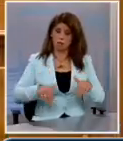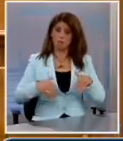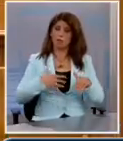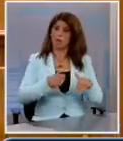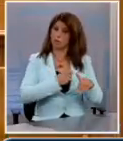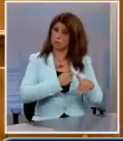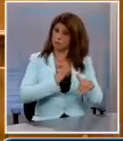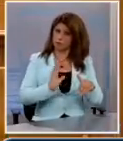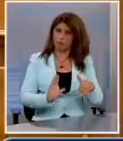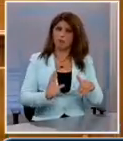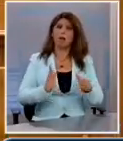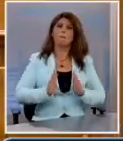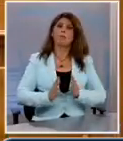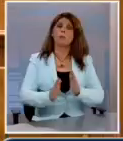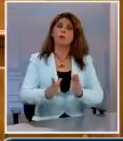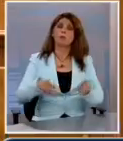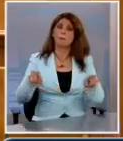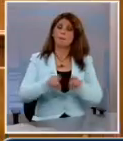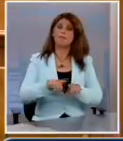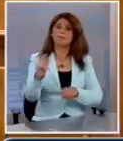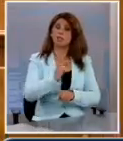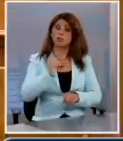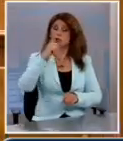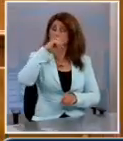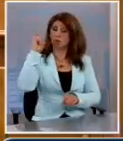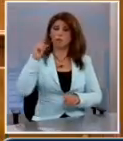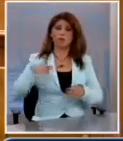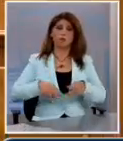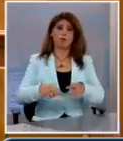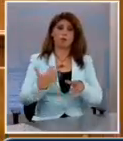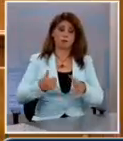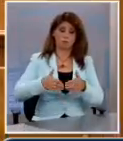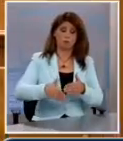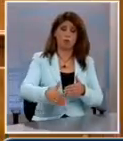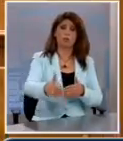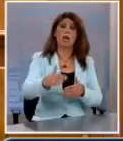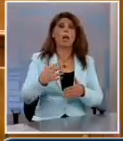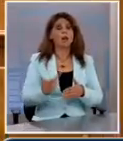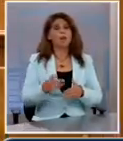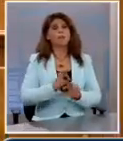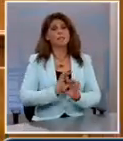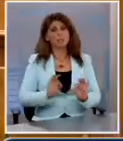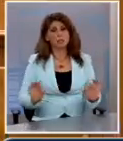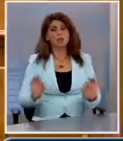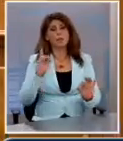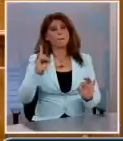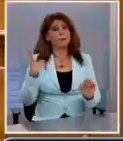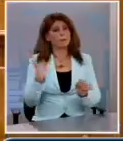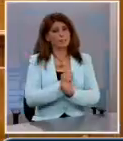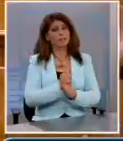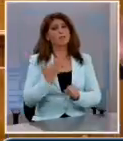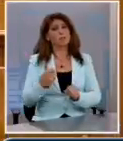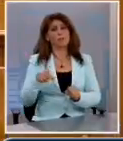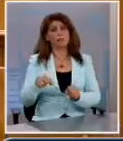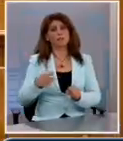μια κυβέρνηση η οποία θα μπορεί να πορευτεί μαζί με την κοινωνία το δύσκολο δρόμο που έχουμε μπροστά μας, αλλά με τη σιγουριά μιας επιτυχίας που θα αφορά